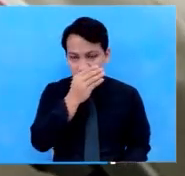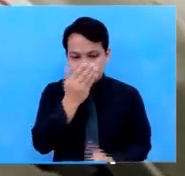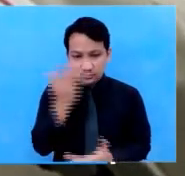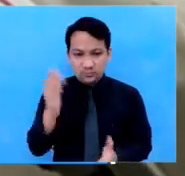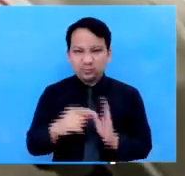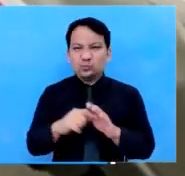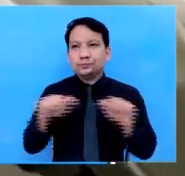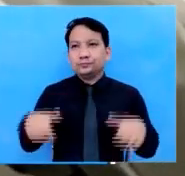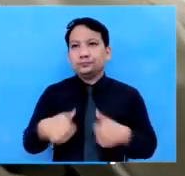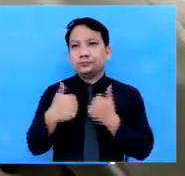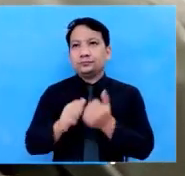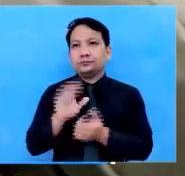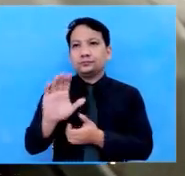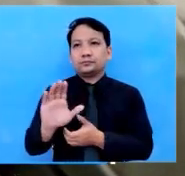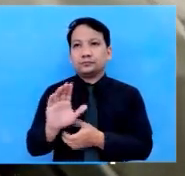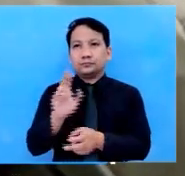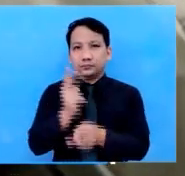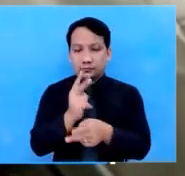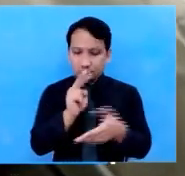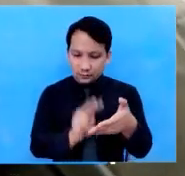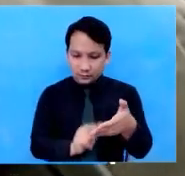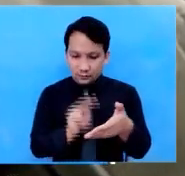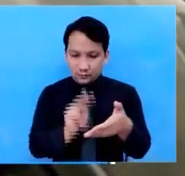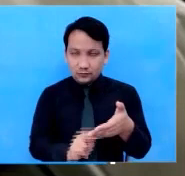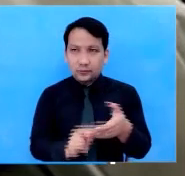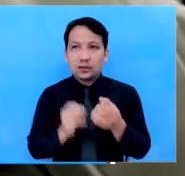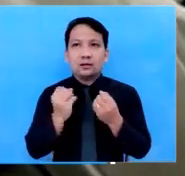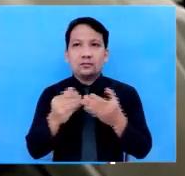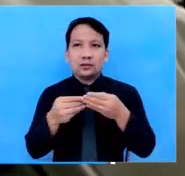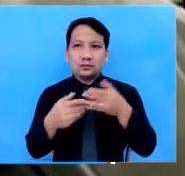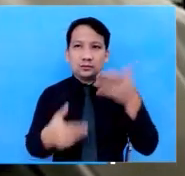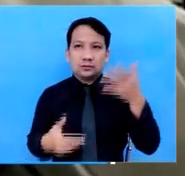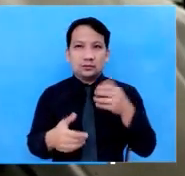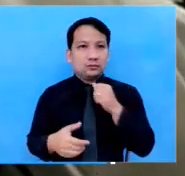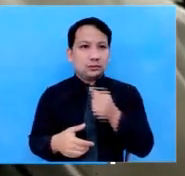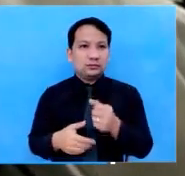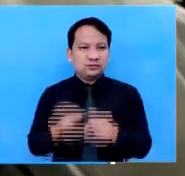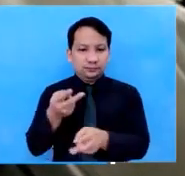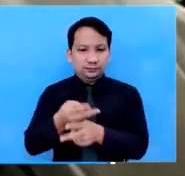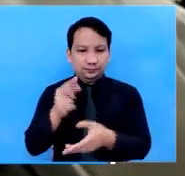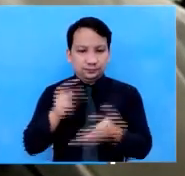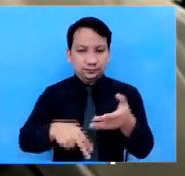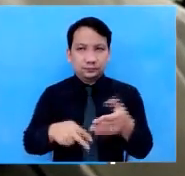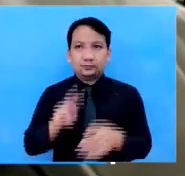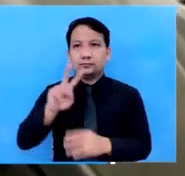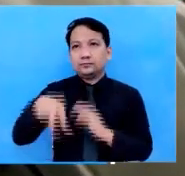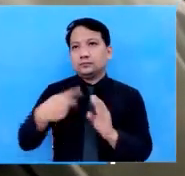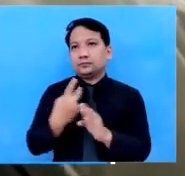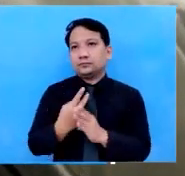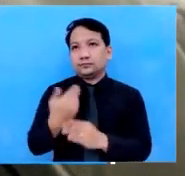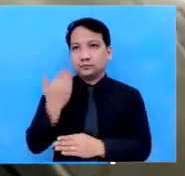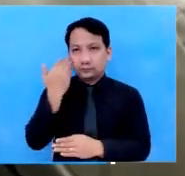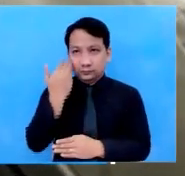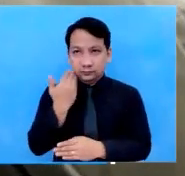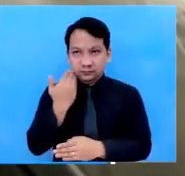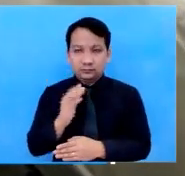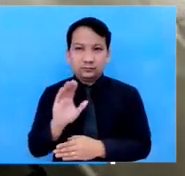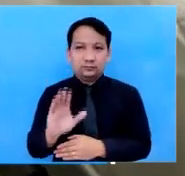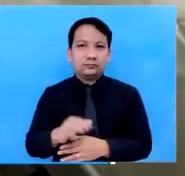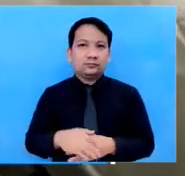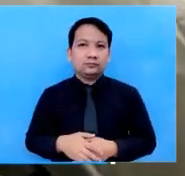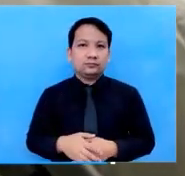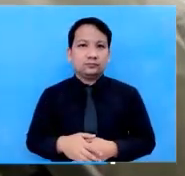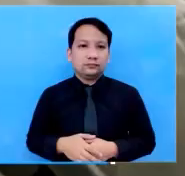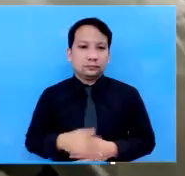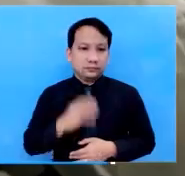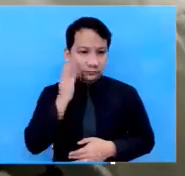challenges sa pagbasa. Marami dyan mga non-readers because of 2 years gap na naranasan